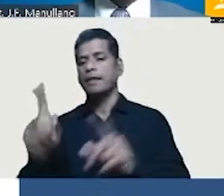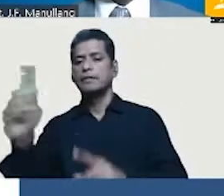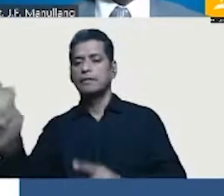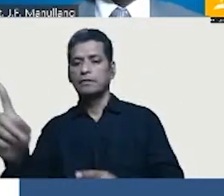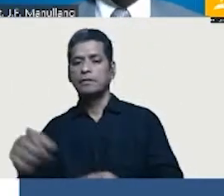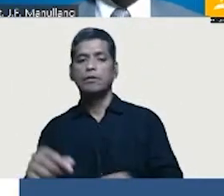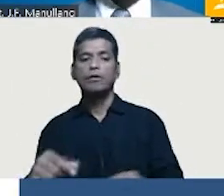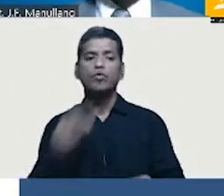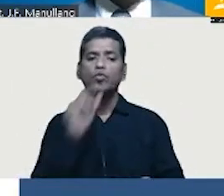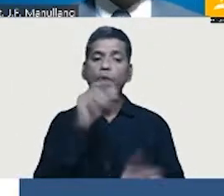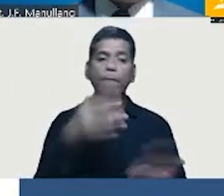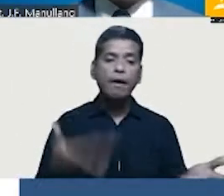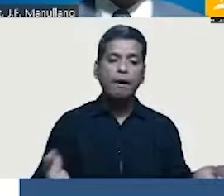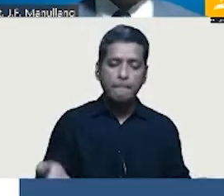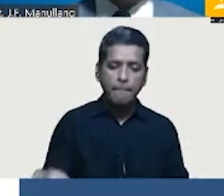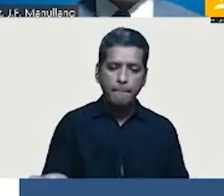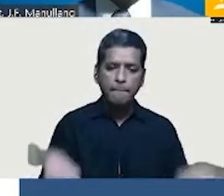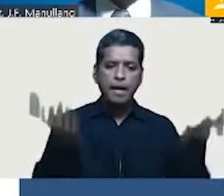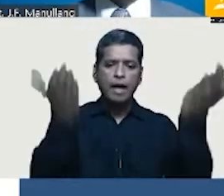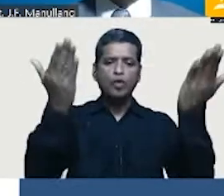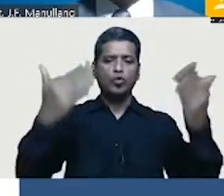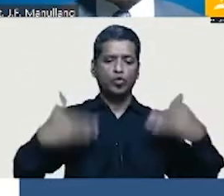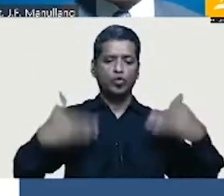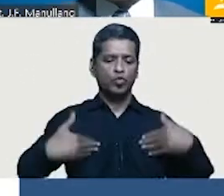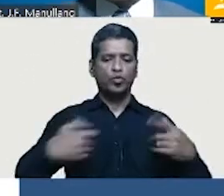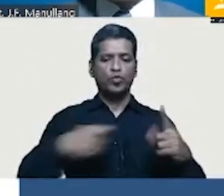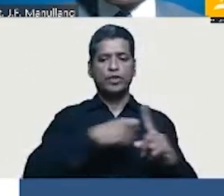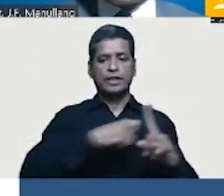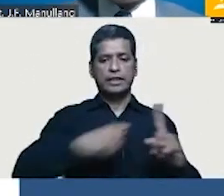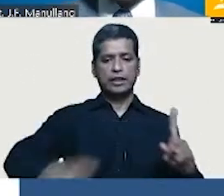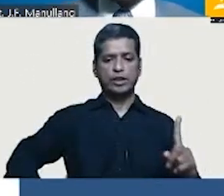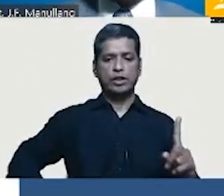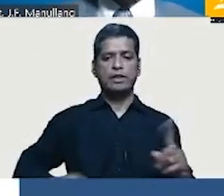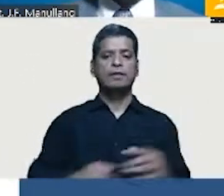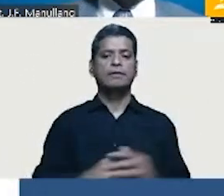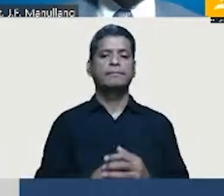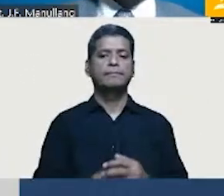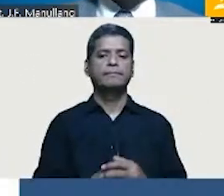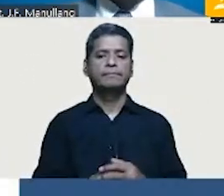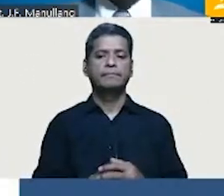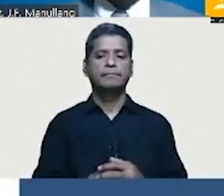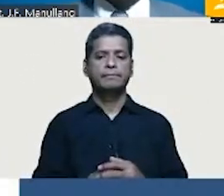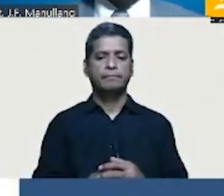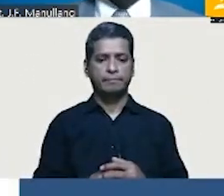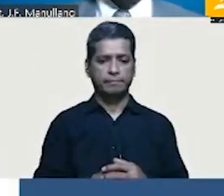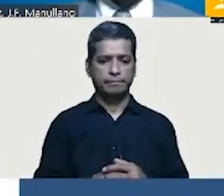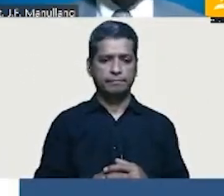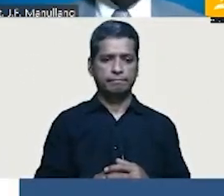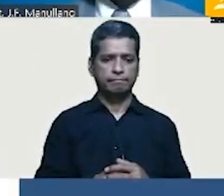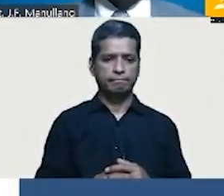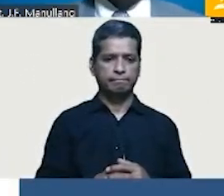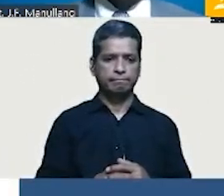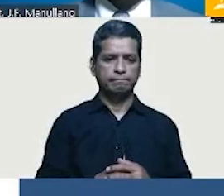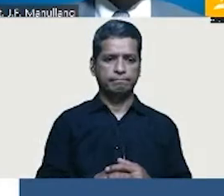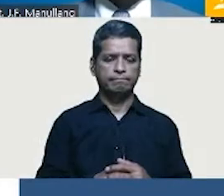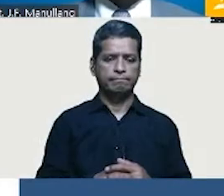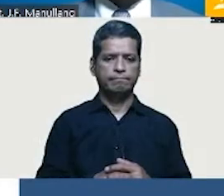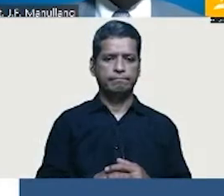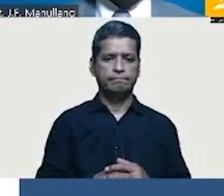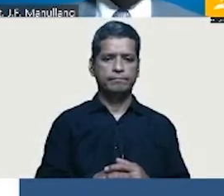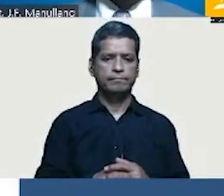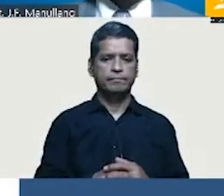dibangun supaya makin teguran Kristus dan menantikan parousia atau kedatangan Tuhan yang kedua kali